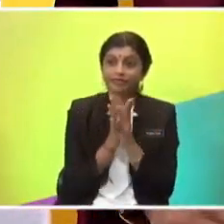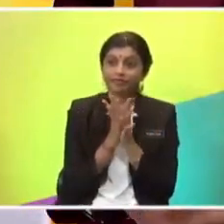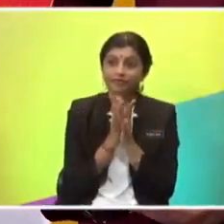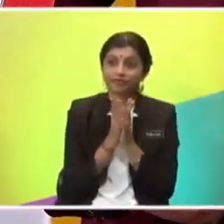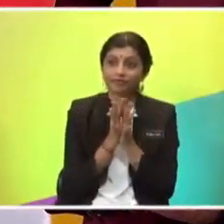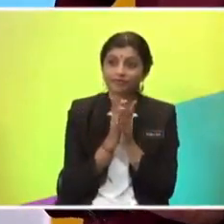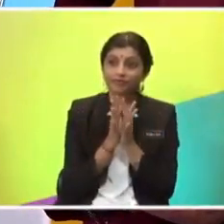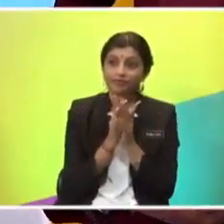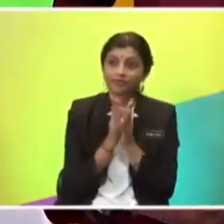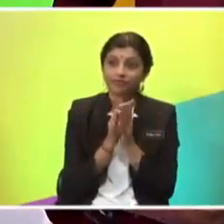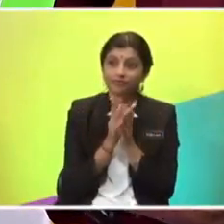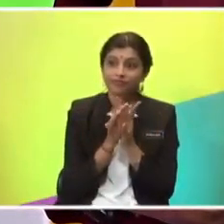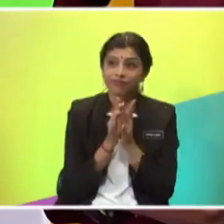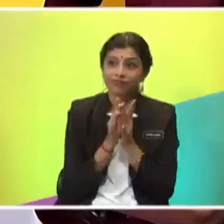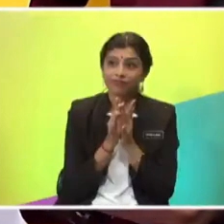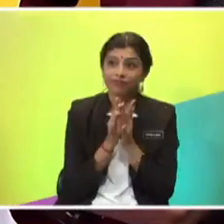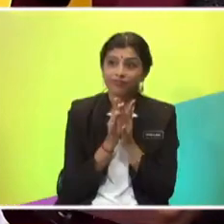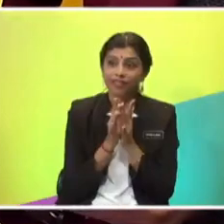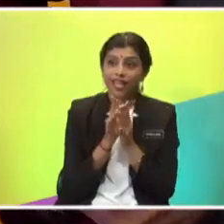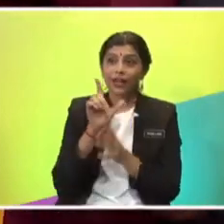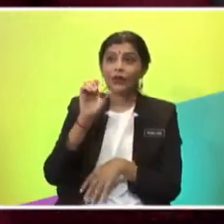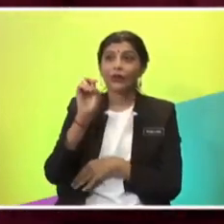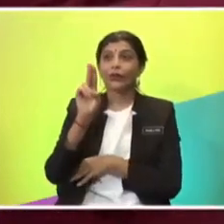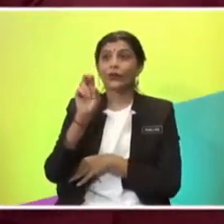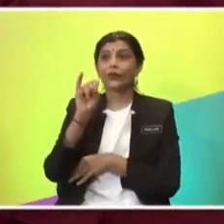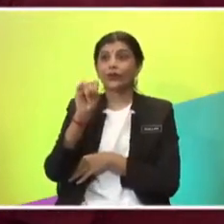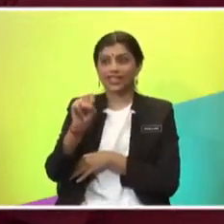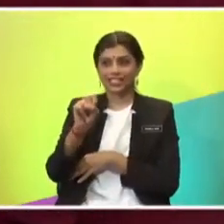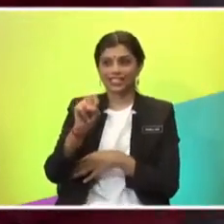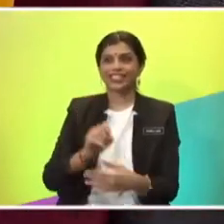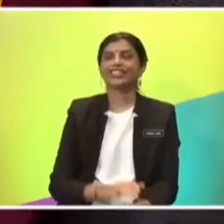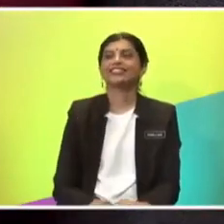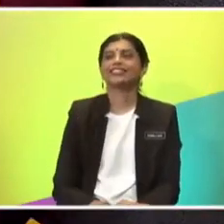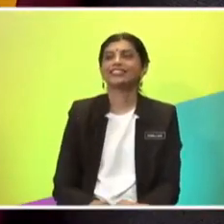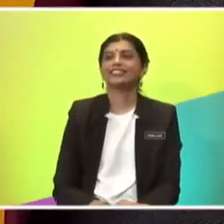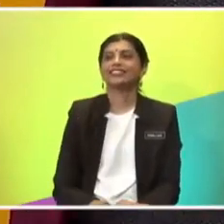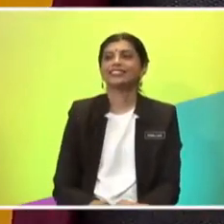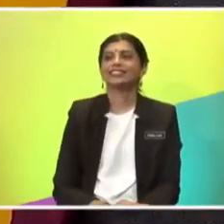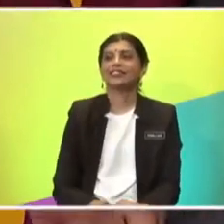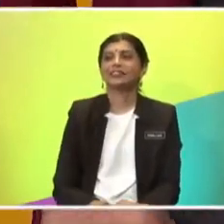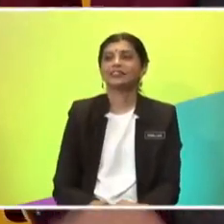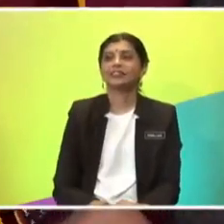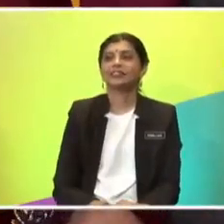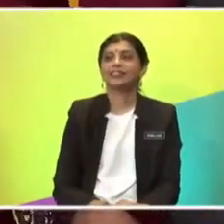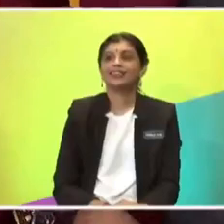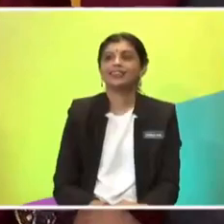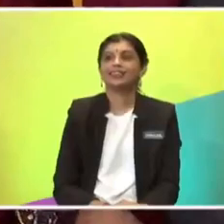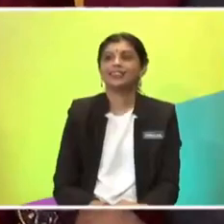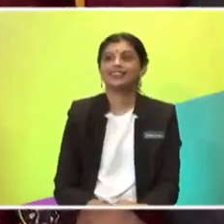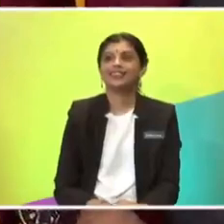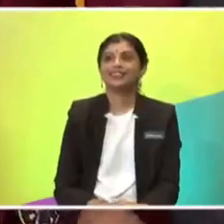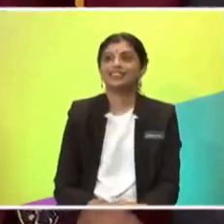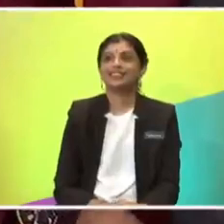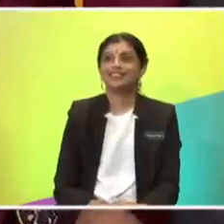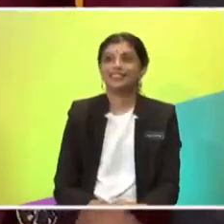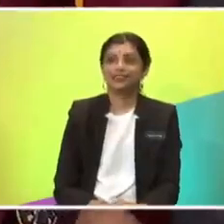Jeng. Alamak, nervous pula rasa ni. Okey, Louis yang pertama. Okey, Louis yang pertama. Lagi satu. Kita tengok